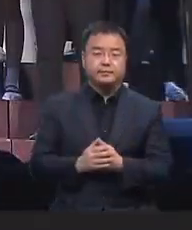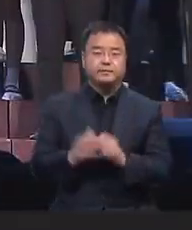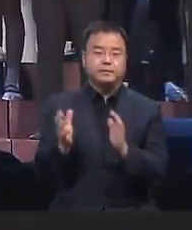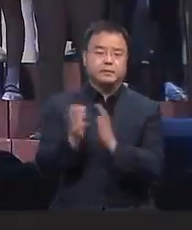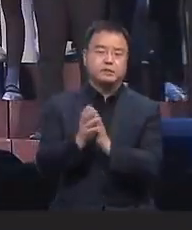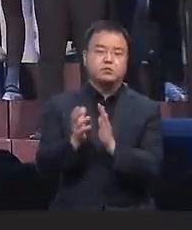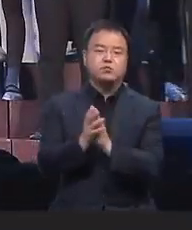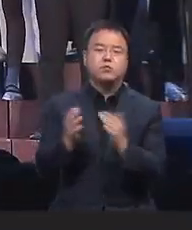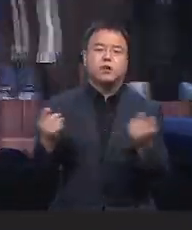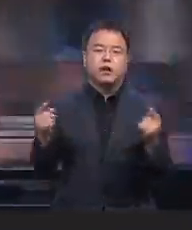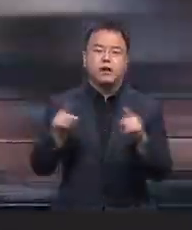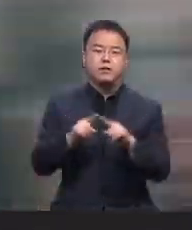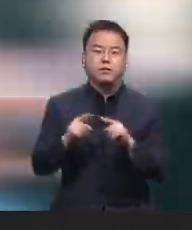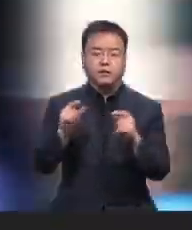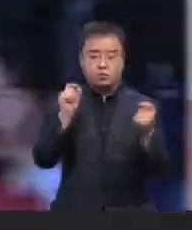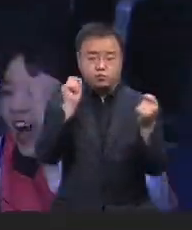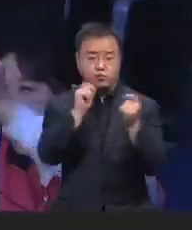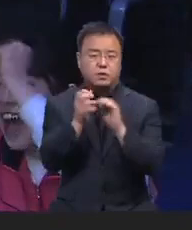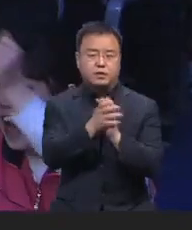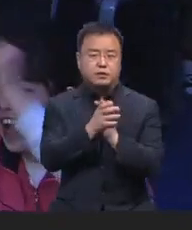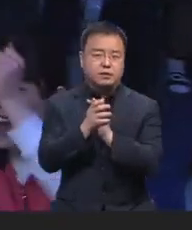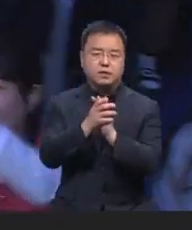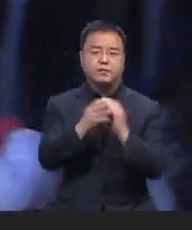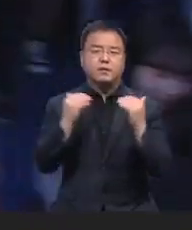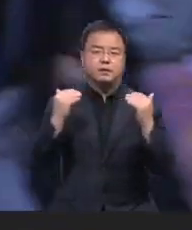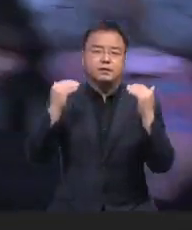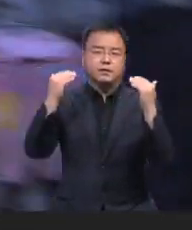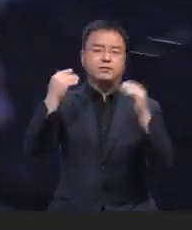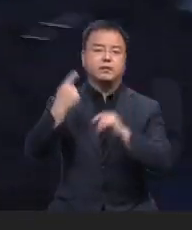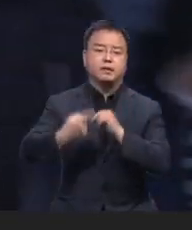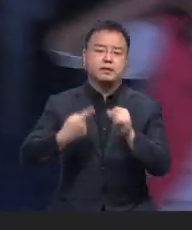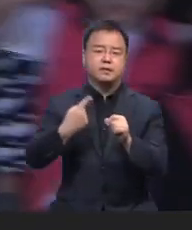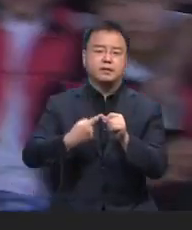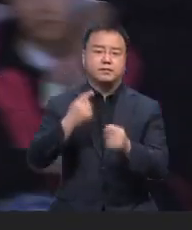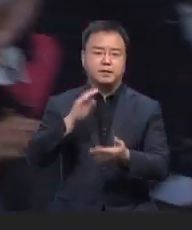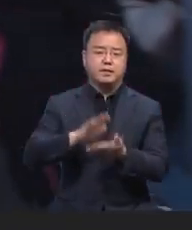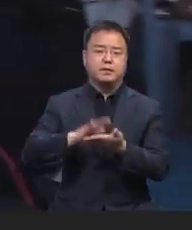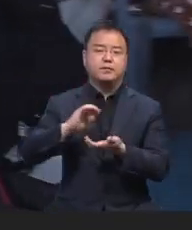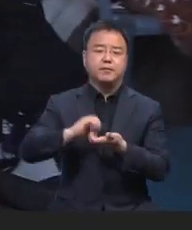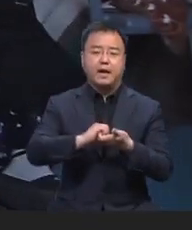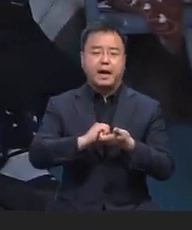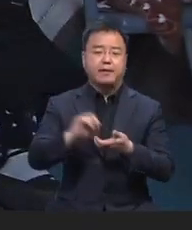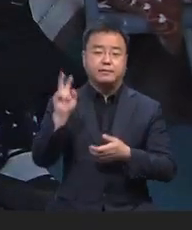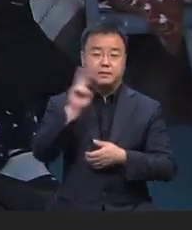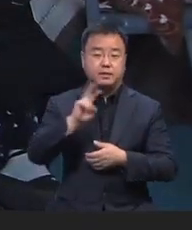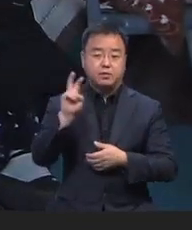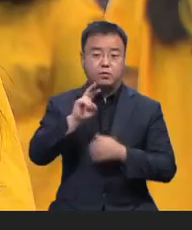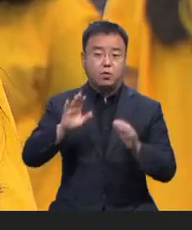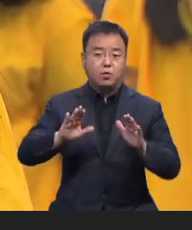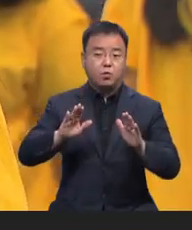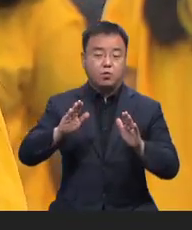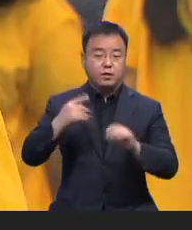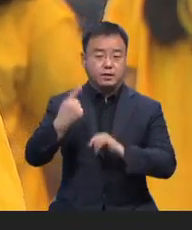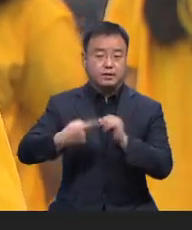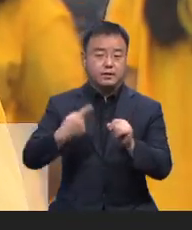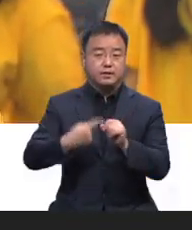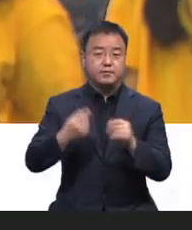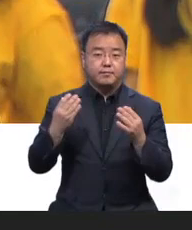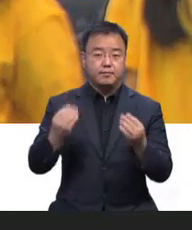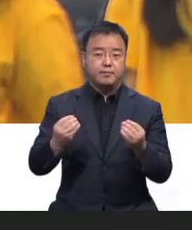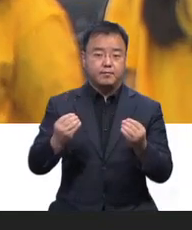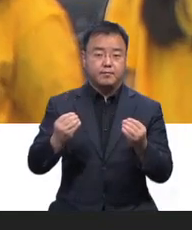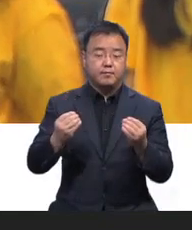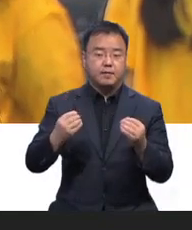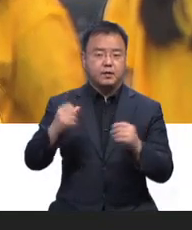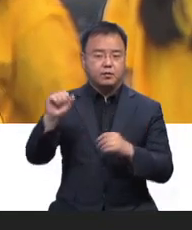친구들과 우정을 나누며 성장했던 한 해. 뜨거운 합창으로 올해 수업을 마무리합니다. 학년이 올라가면서